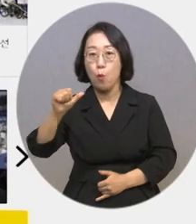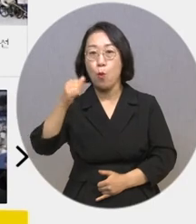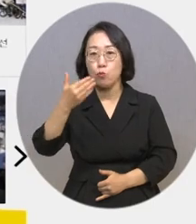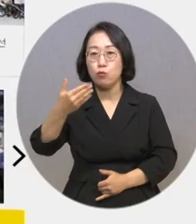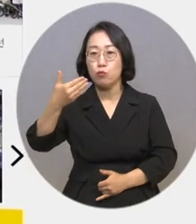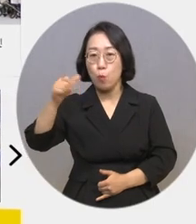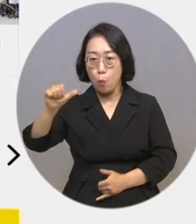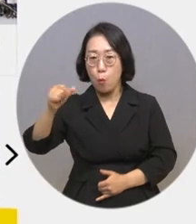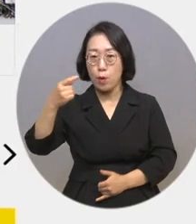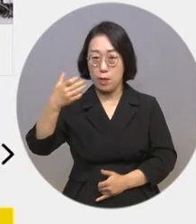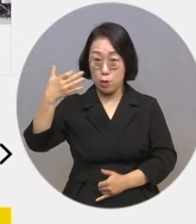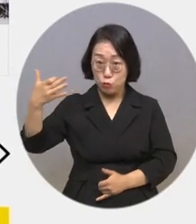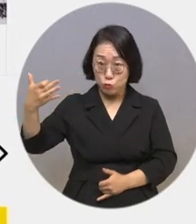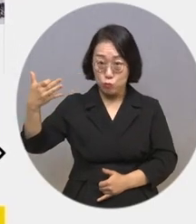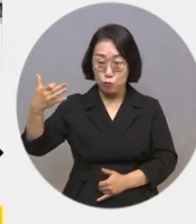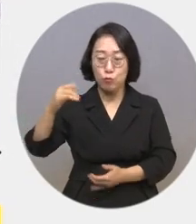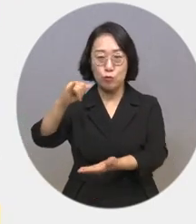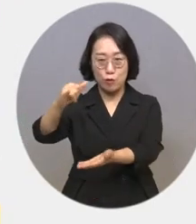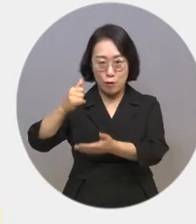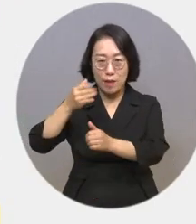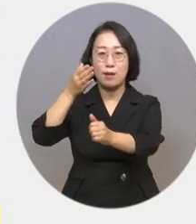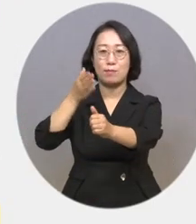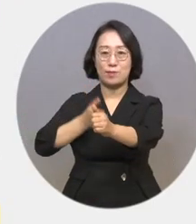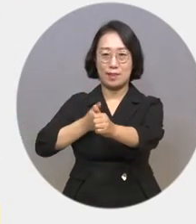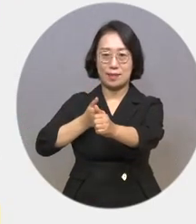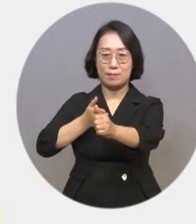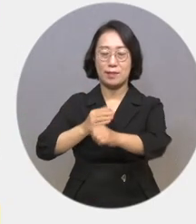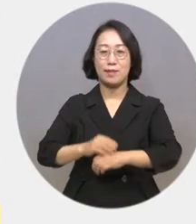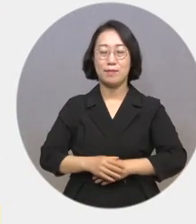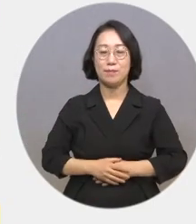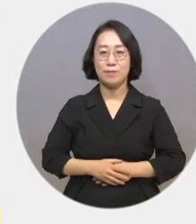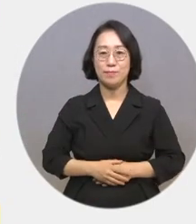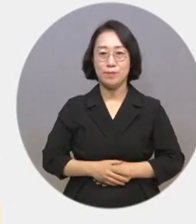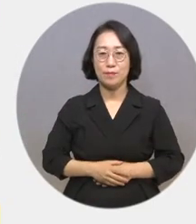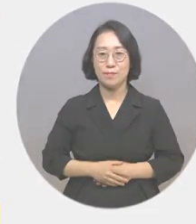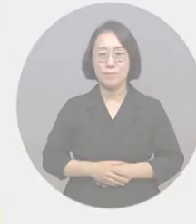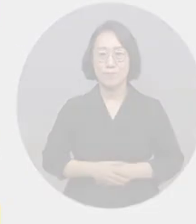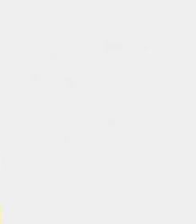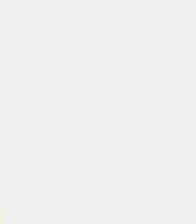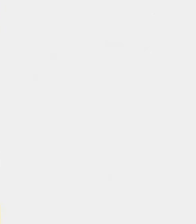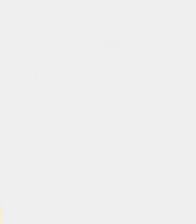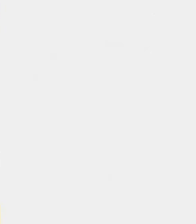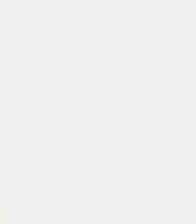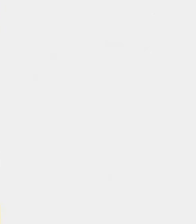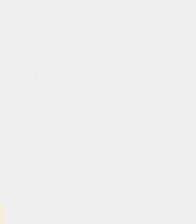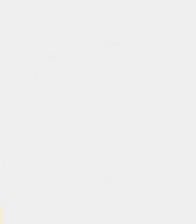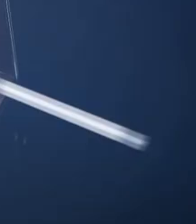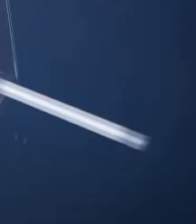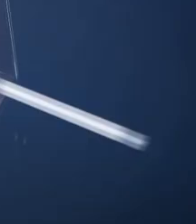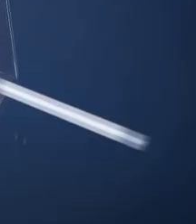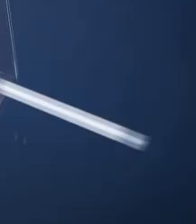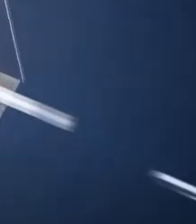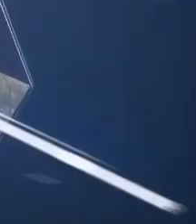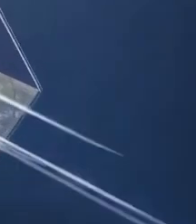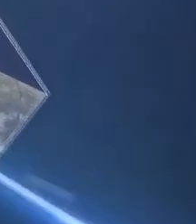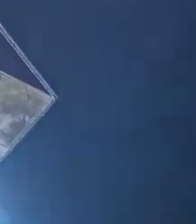전화번호 02-2655-9519로 많은 제보 바랍니다.